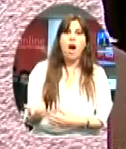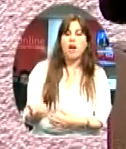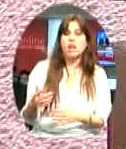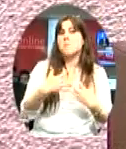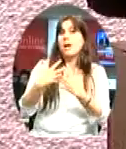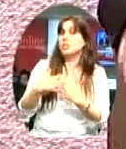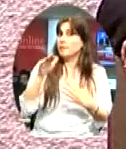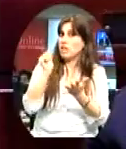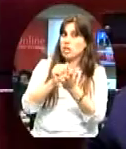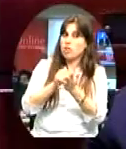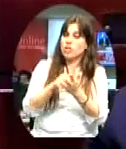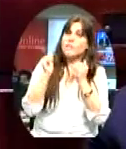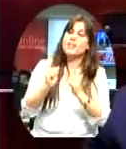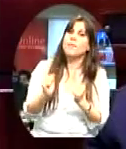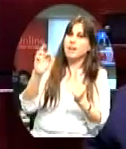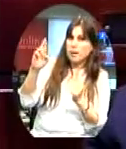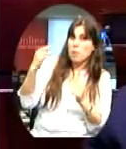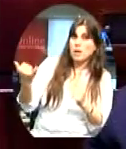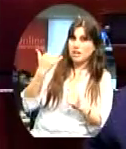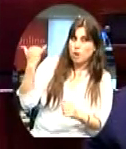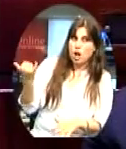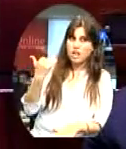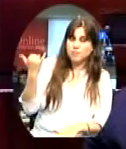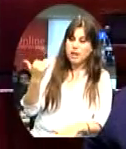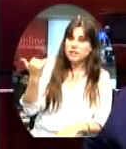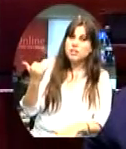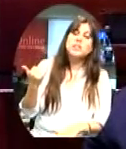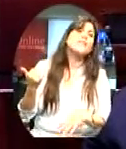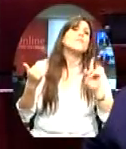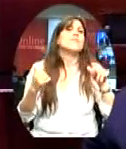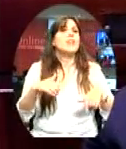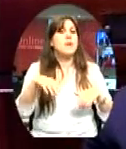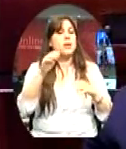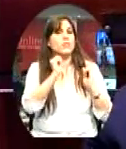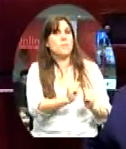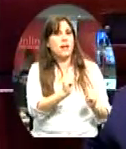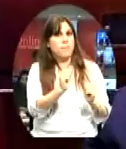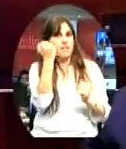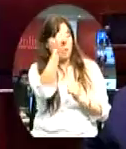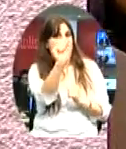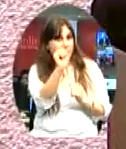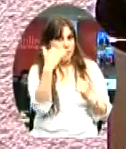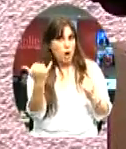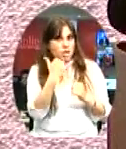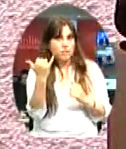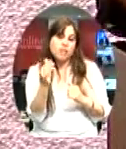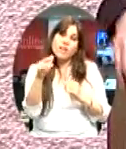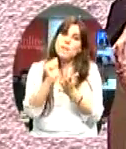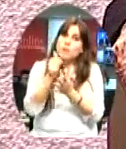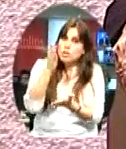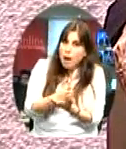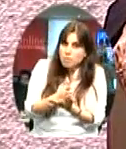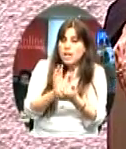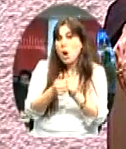עיתונים שתומכים ברפובליקנים כל הזמן, וכאלה שתומכים בדמוקרטים כל הזמן, וכאלה שהם באיפשהו באמצע, או לפעמים